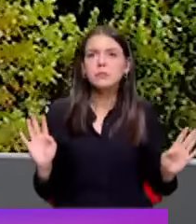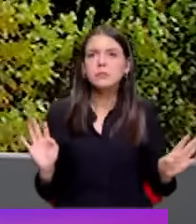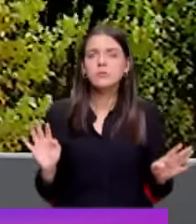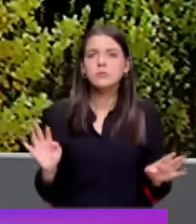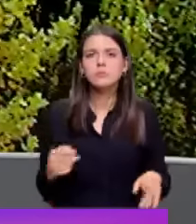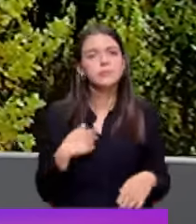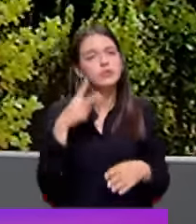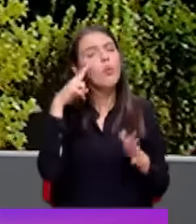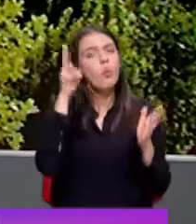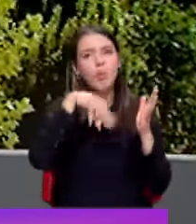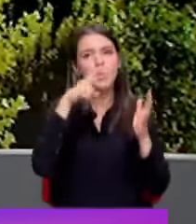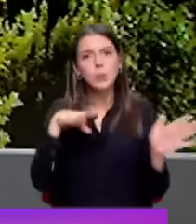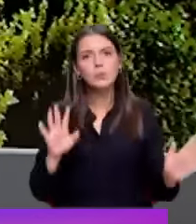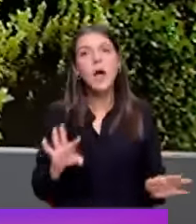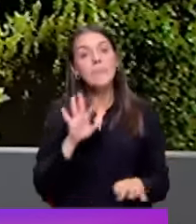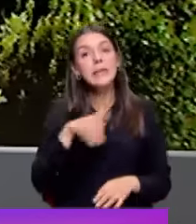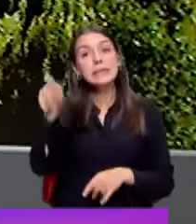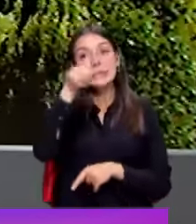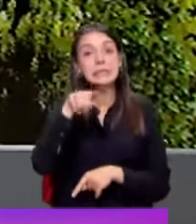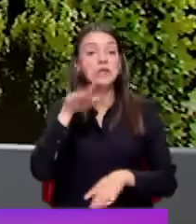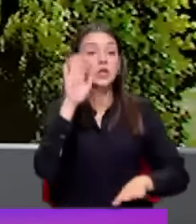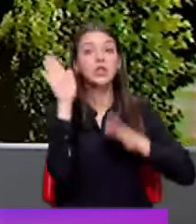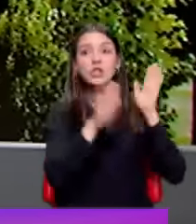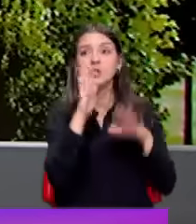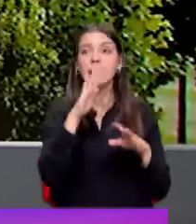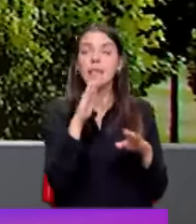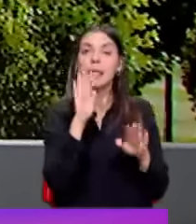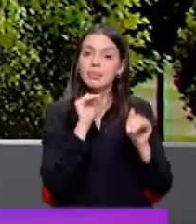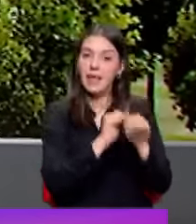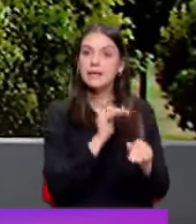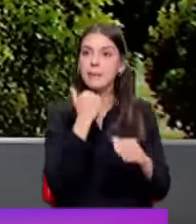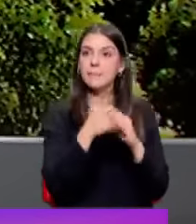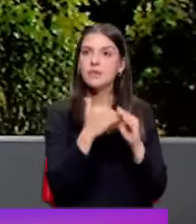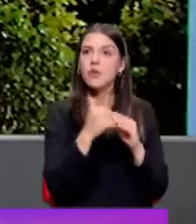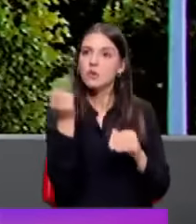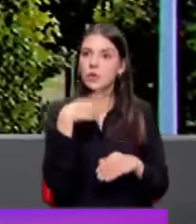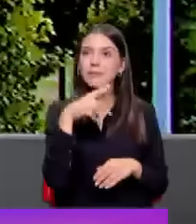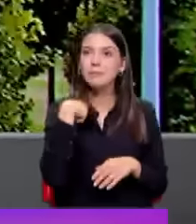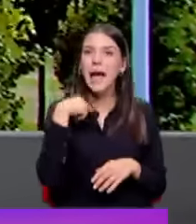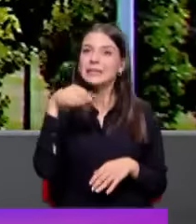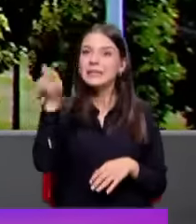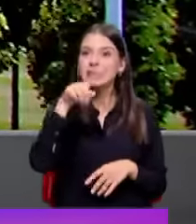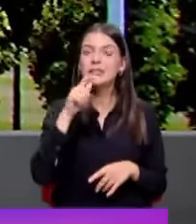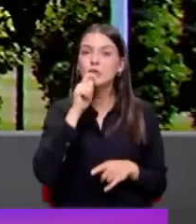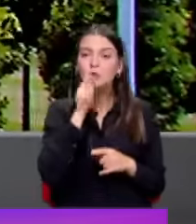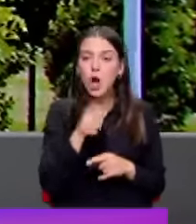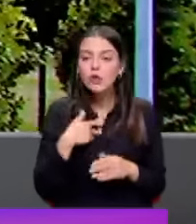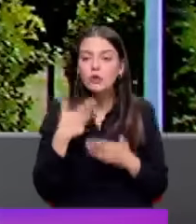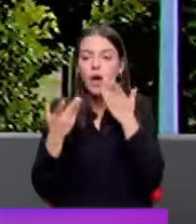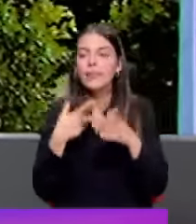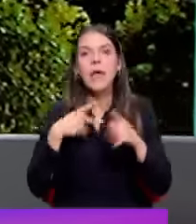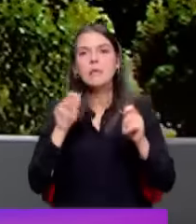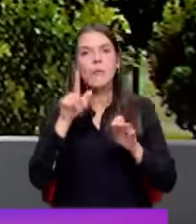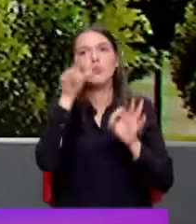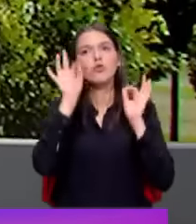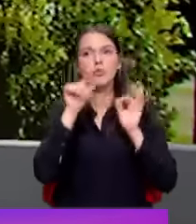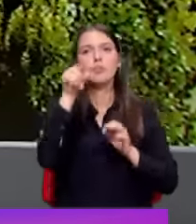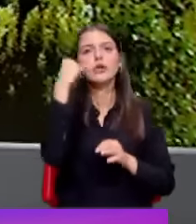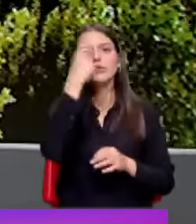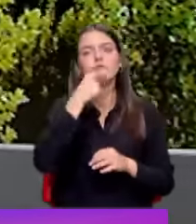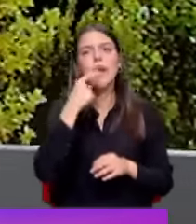mesaj okuyoruz. Ama siz şiddeti destekleyen mesajlar atarsanız ben sizin sözcünüz pozisyonuna düşemeyeceğim için bu